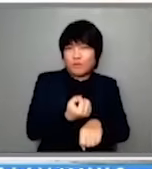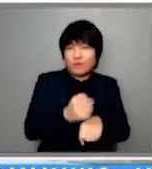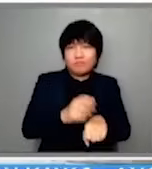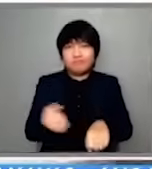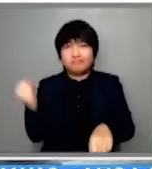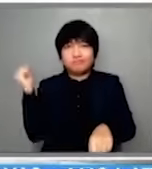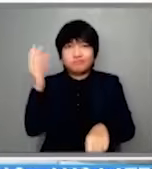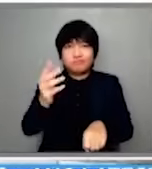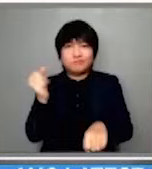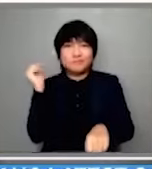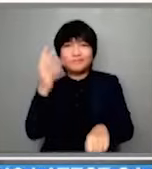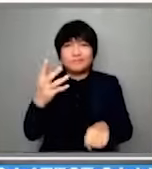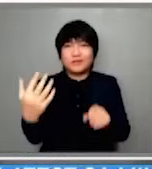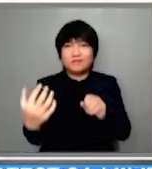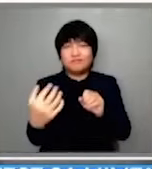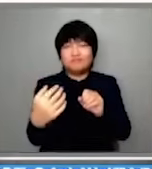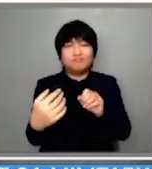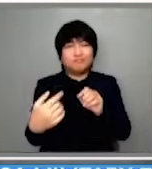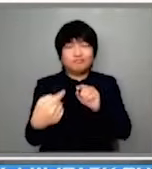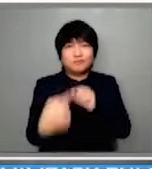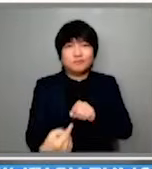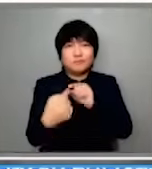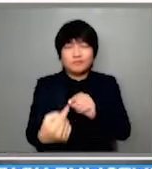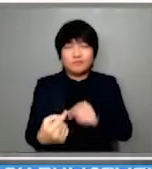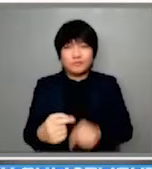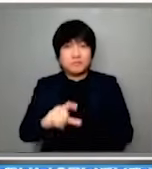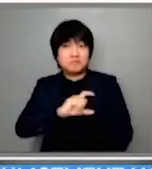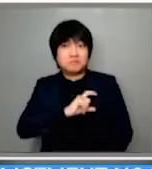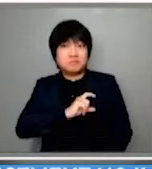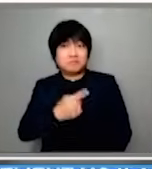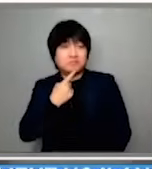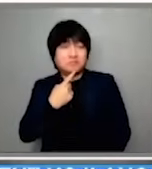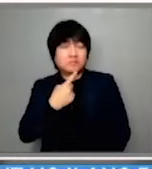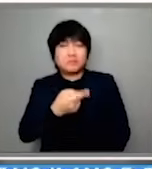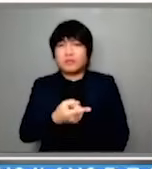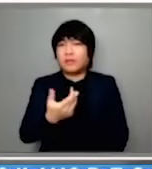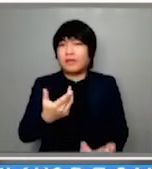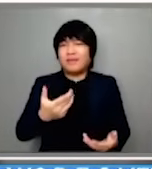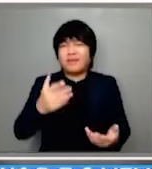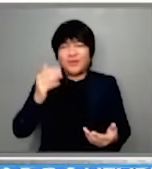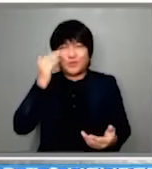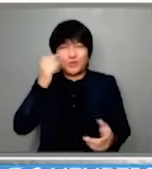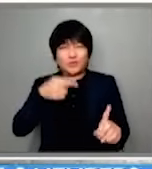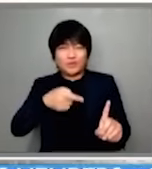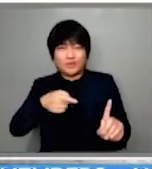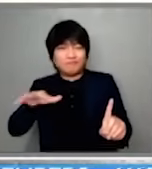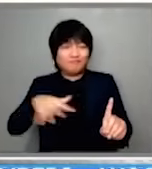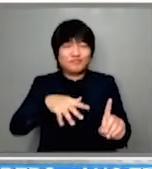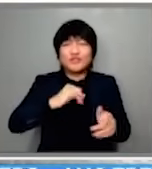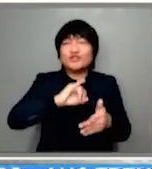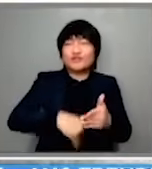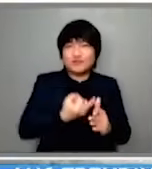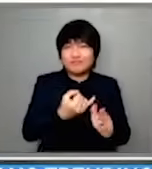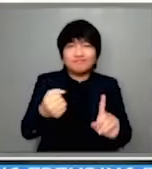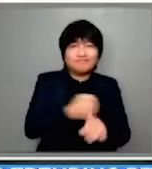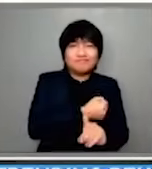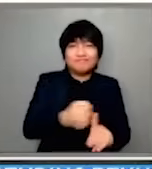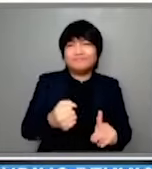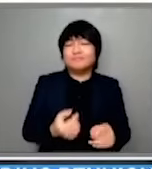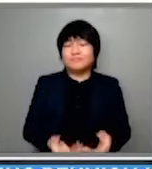siya. Ipinapatawag na ng pulis siya ang mga nambugbog at namato. Sinusubukan pang kunin ang mga pahayag nila.